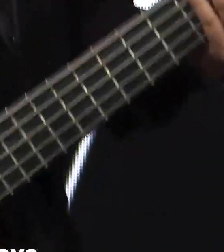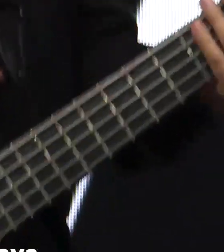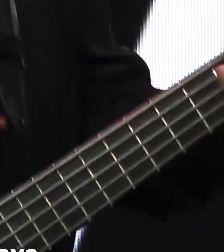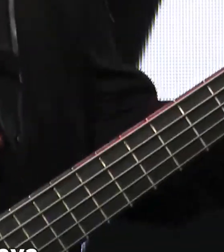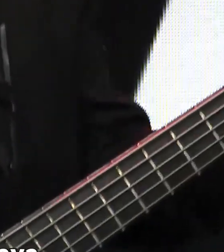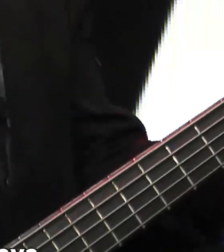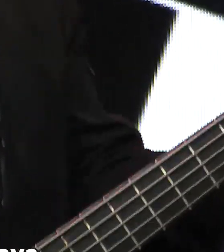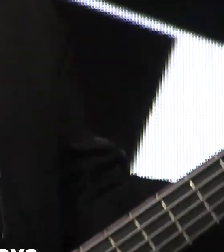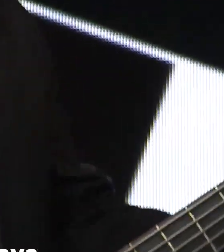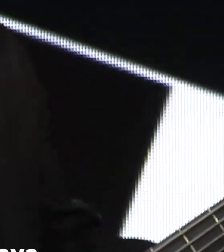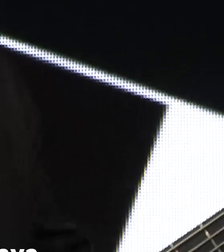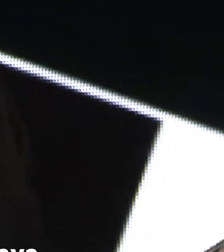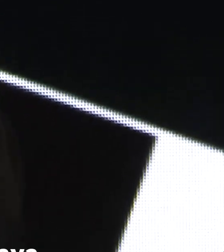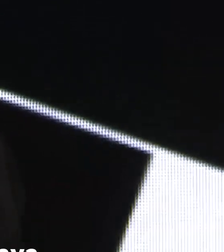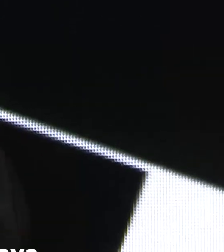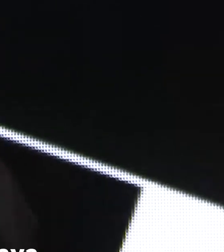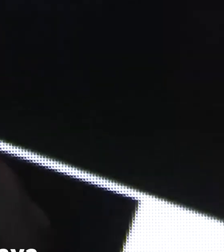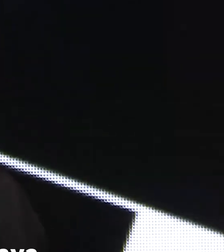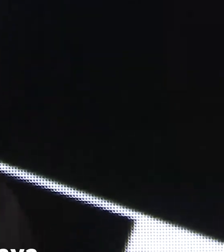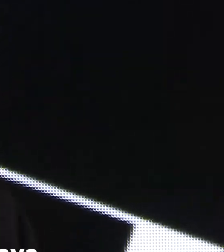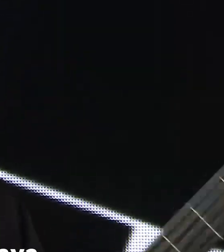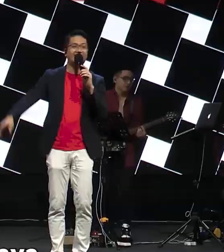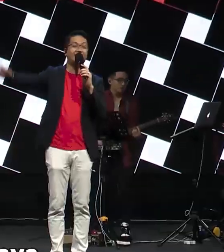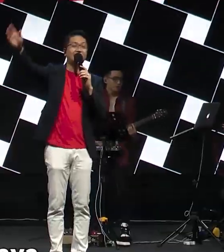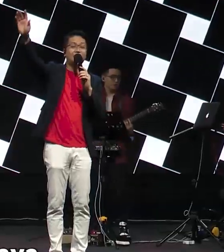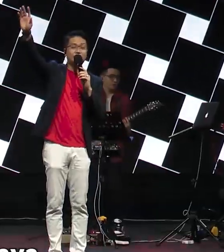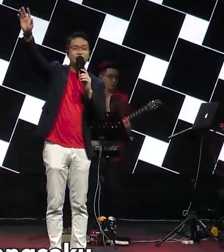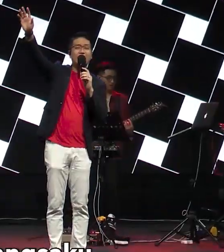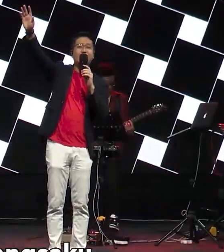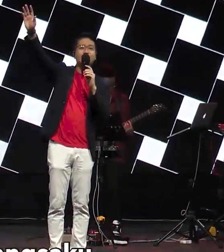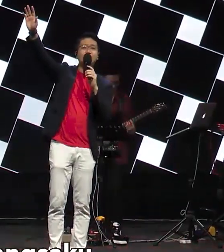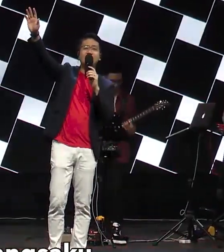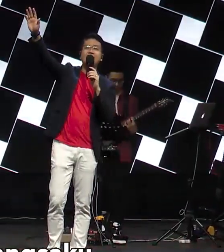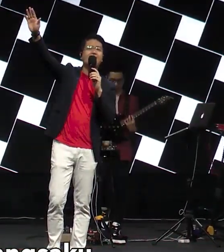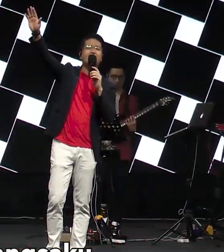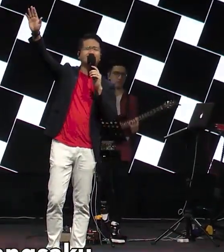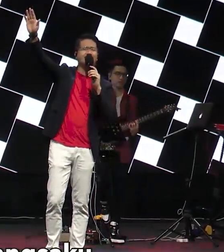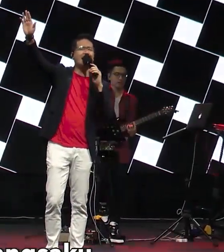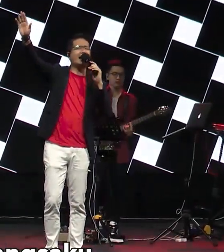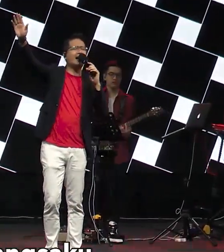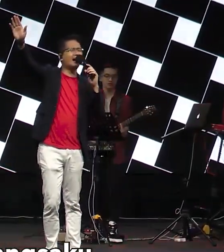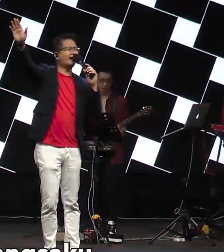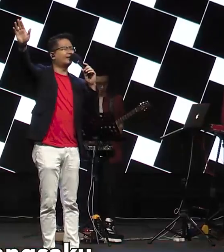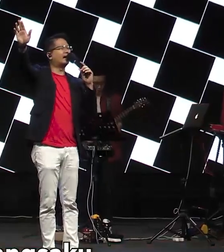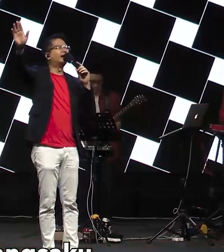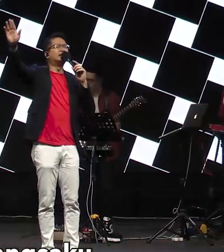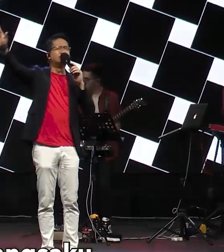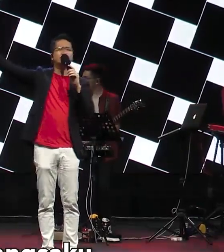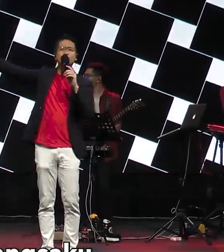perbedaan yang begitu indah. Ku kagumi